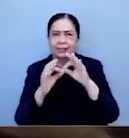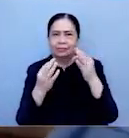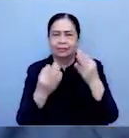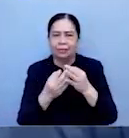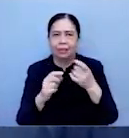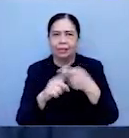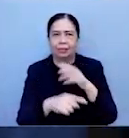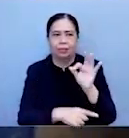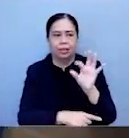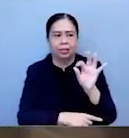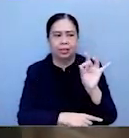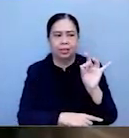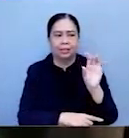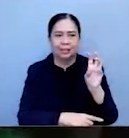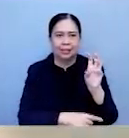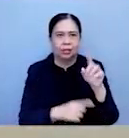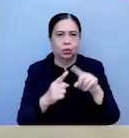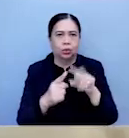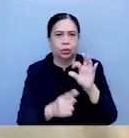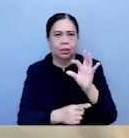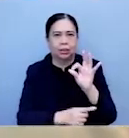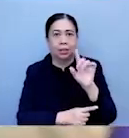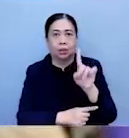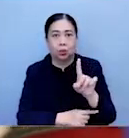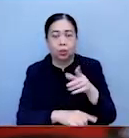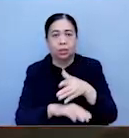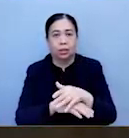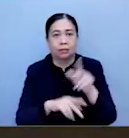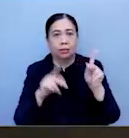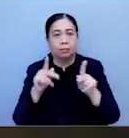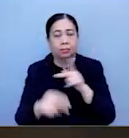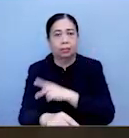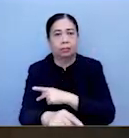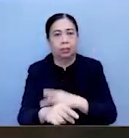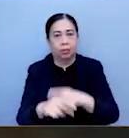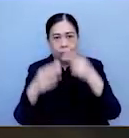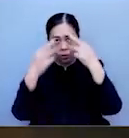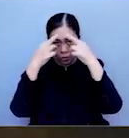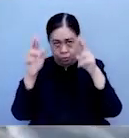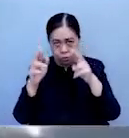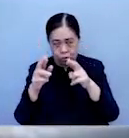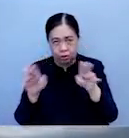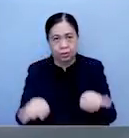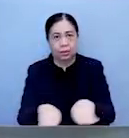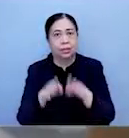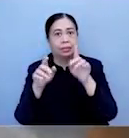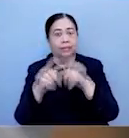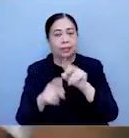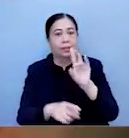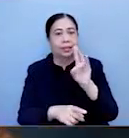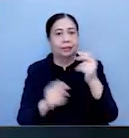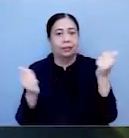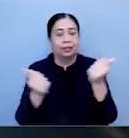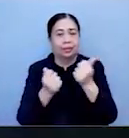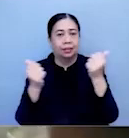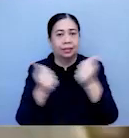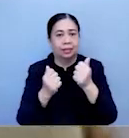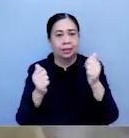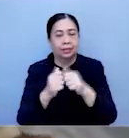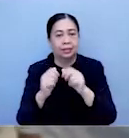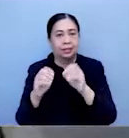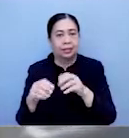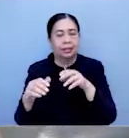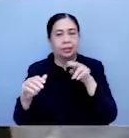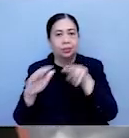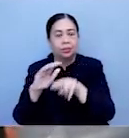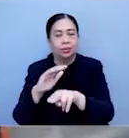mula 1986 hanggang 1991 pagkatapos ng People Power Revolution. Tiyempo pa ito sa ikapitong anibersaryo ng paglalagak ng mga labi